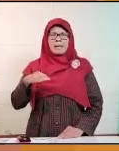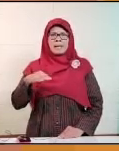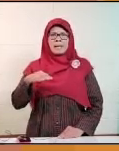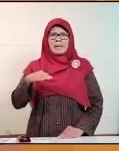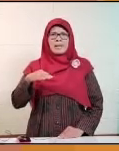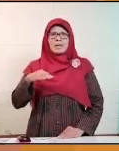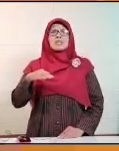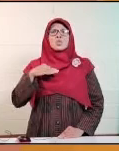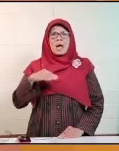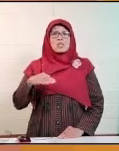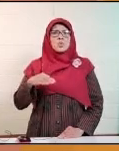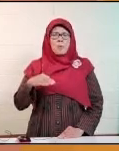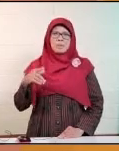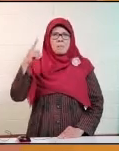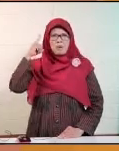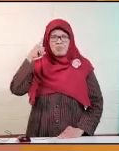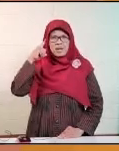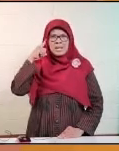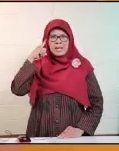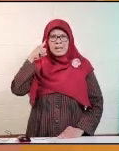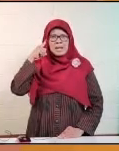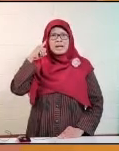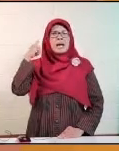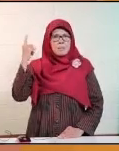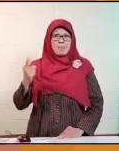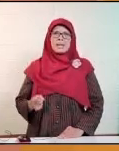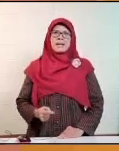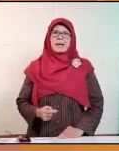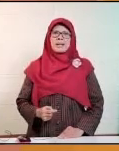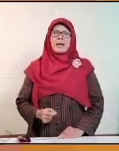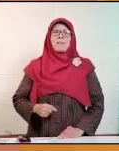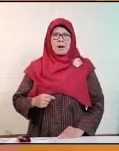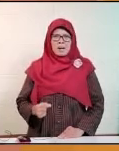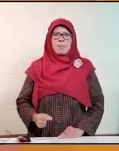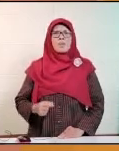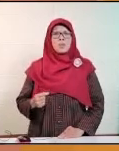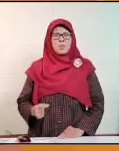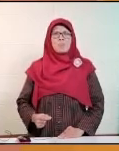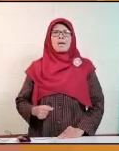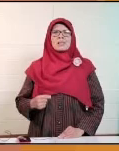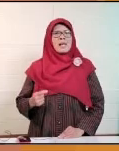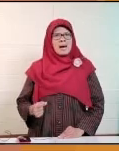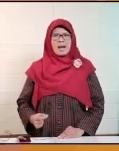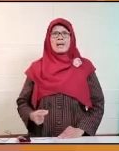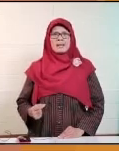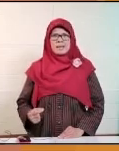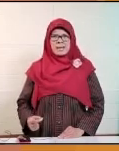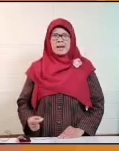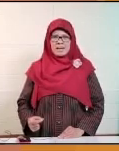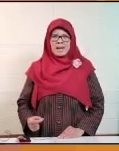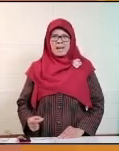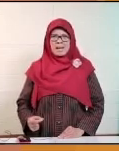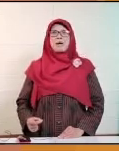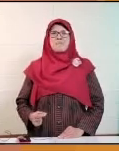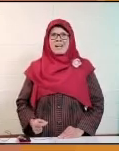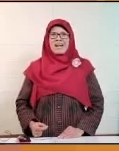baligh sudah cukup bisa berfikir dan membedakan mana baik-buruk benar-salah layak